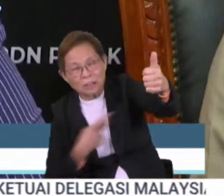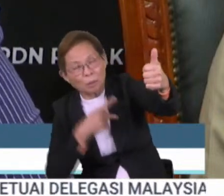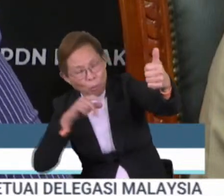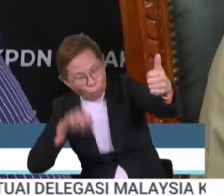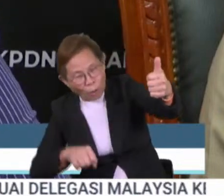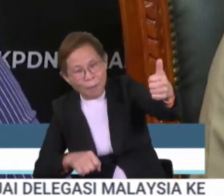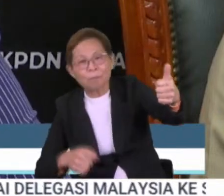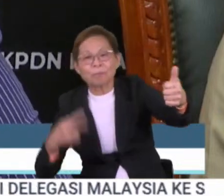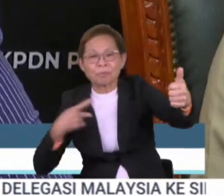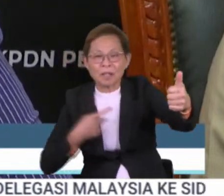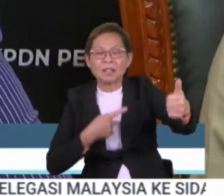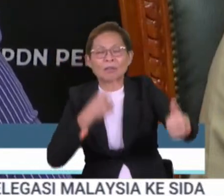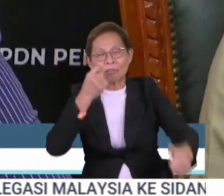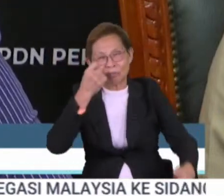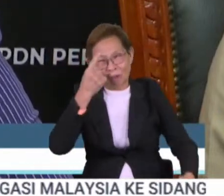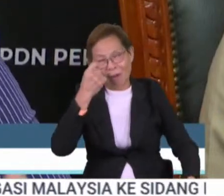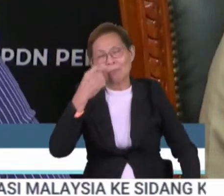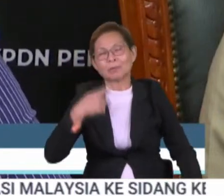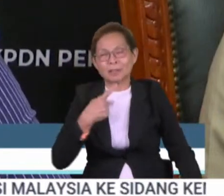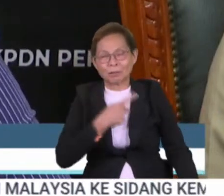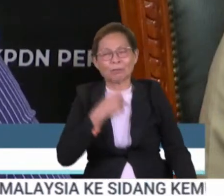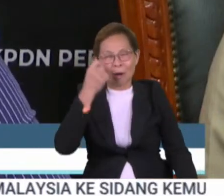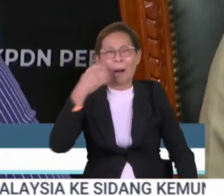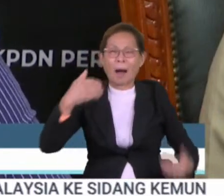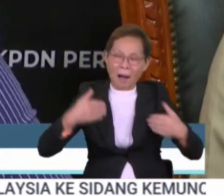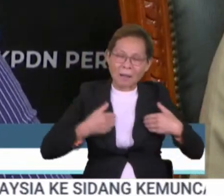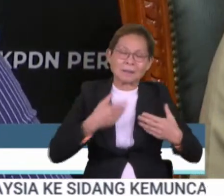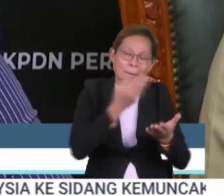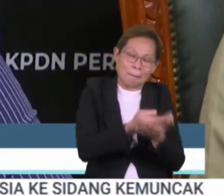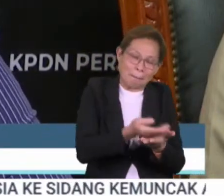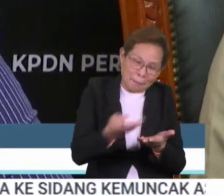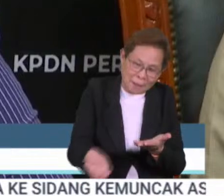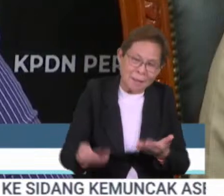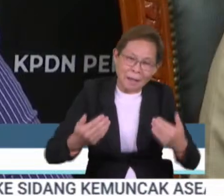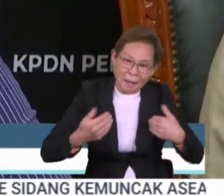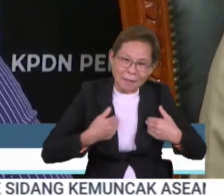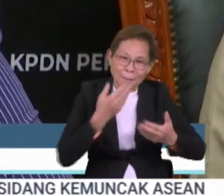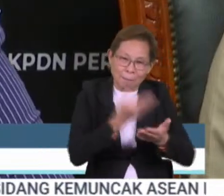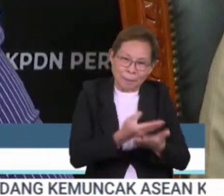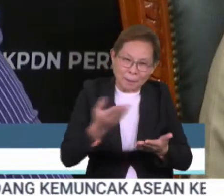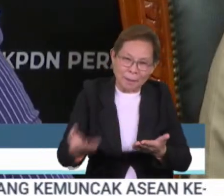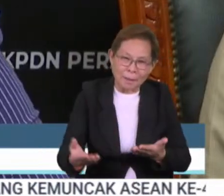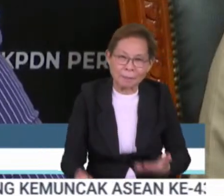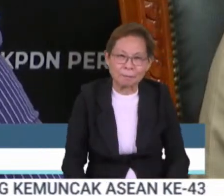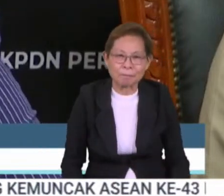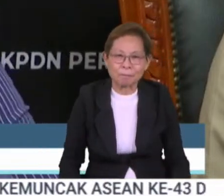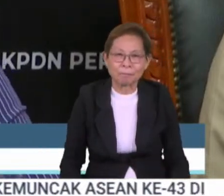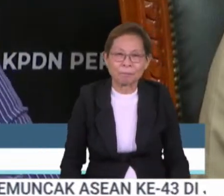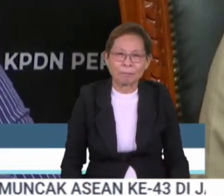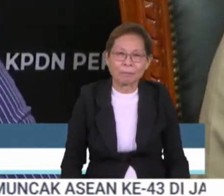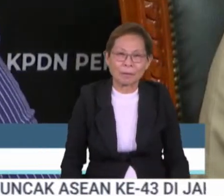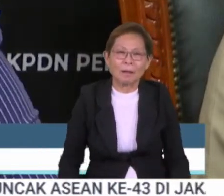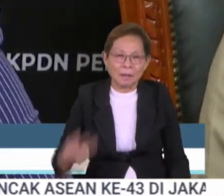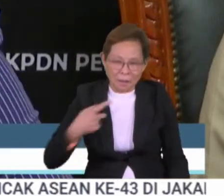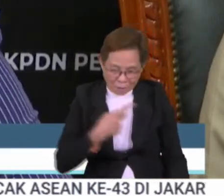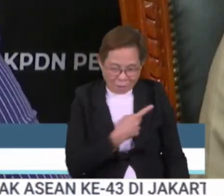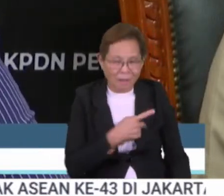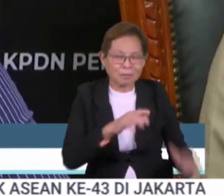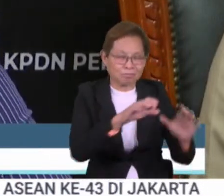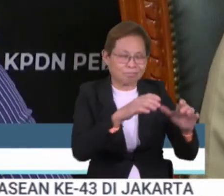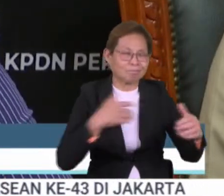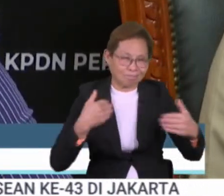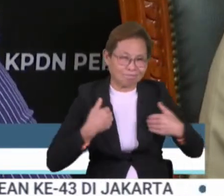kita faham bahawa ada yang membeli ataupun ada yang retiris di mana-mana. Jadi kita memang ada pasukan